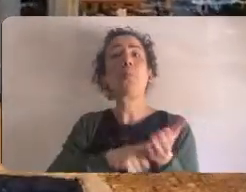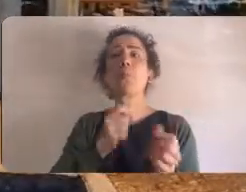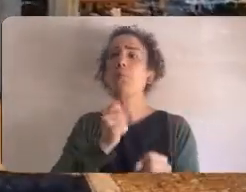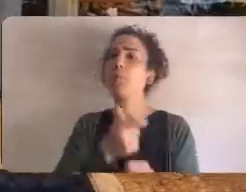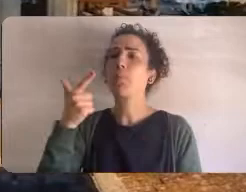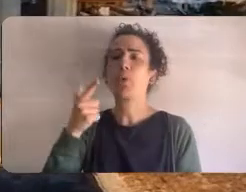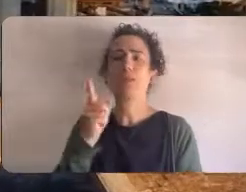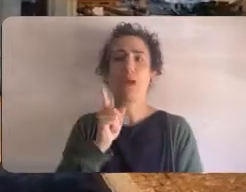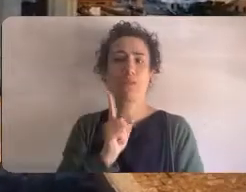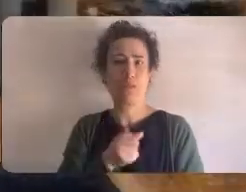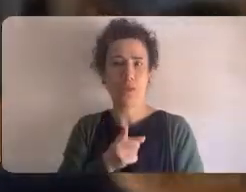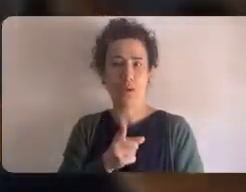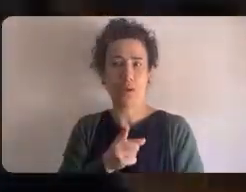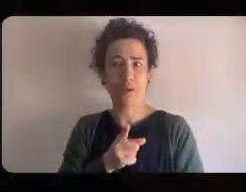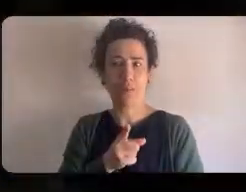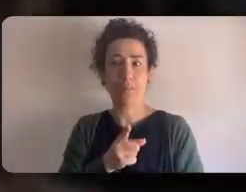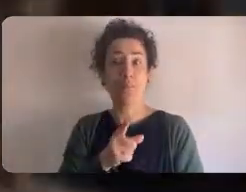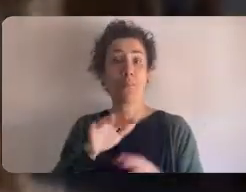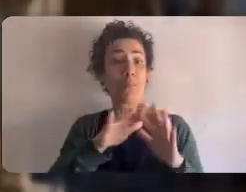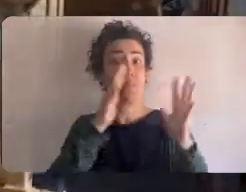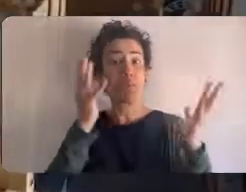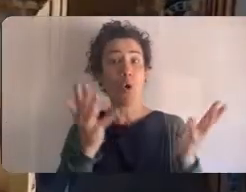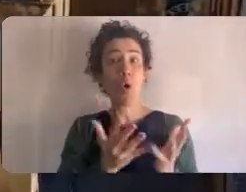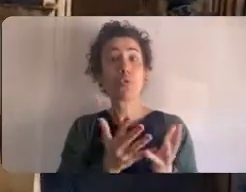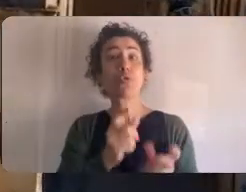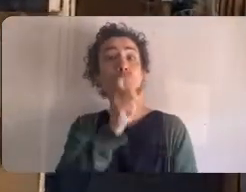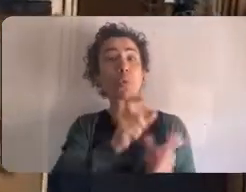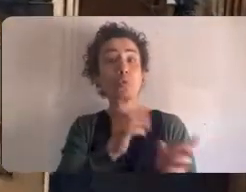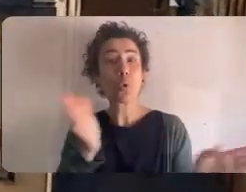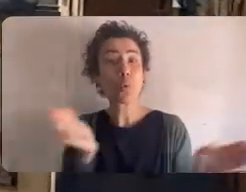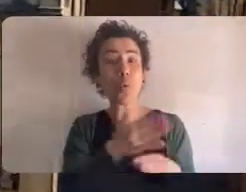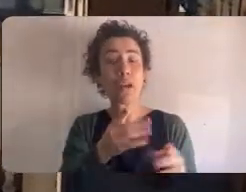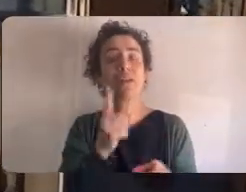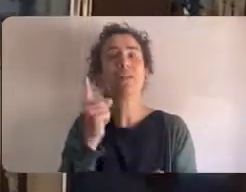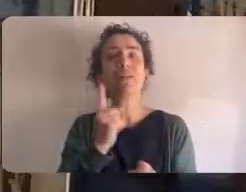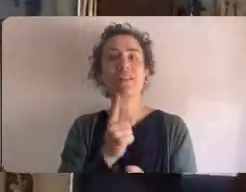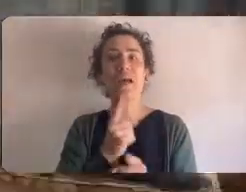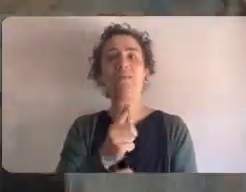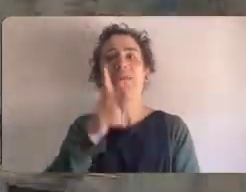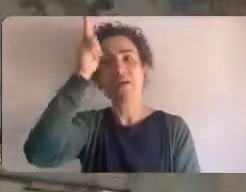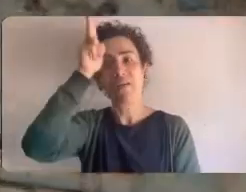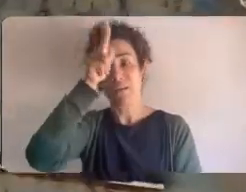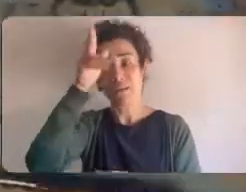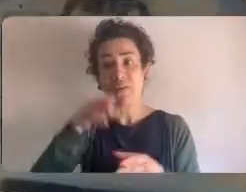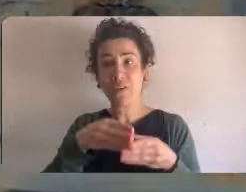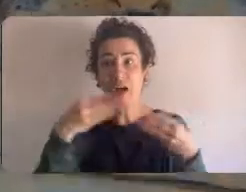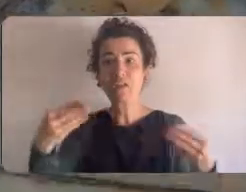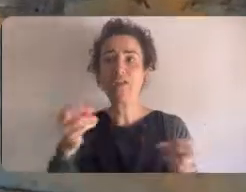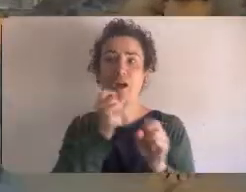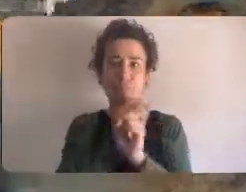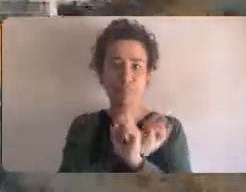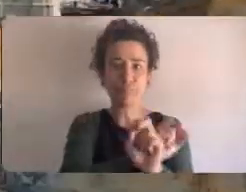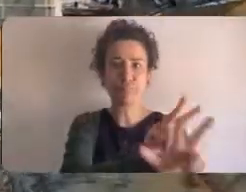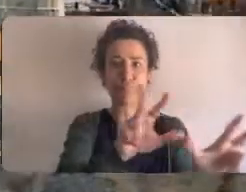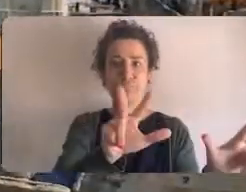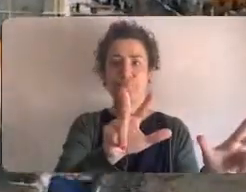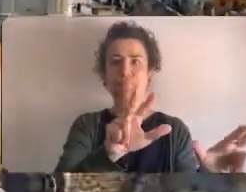compito essenziale andare in tutto il mondo per proclamare il Vangelo ad ogni